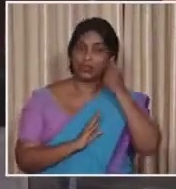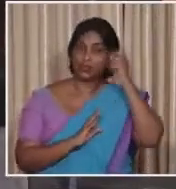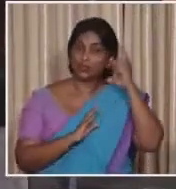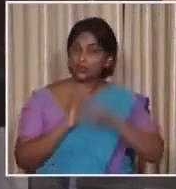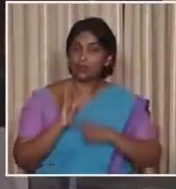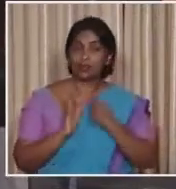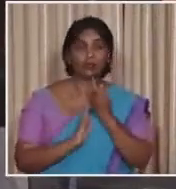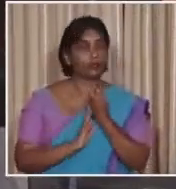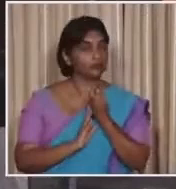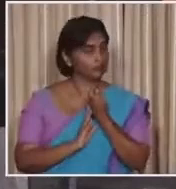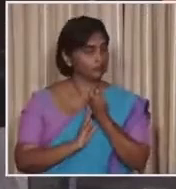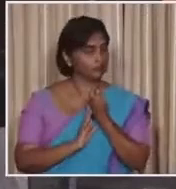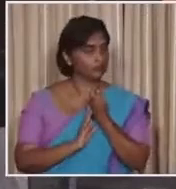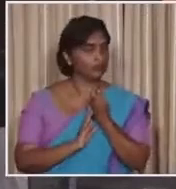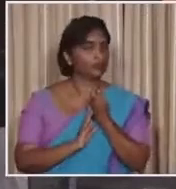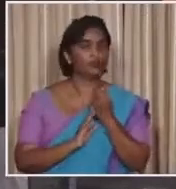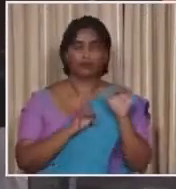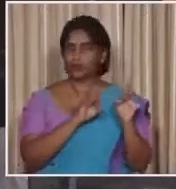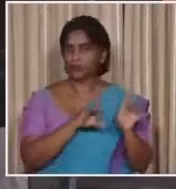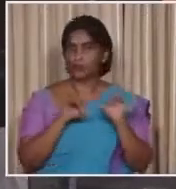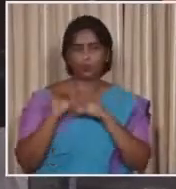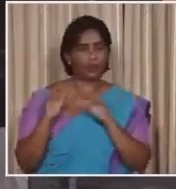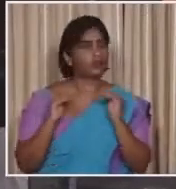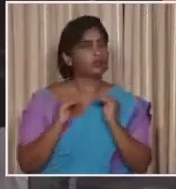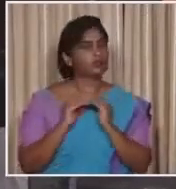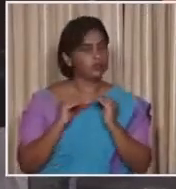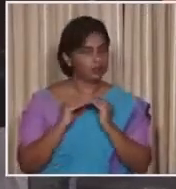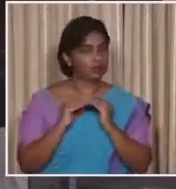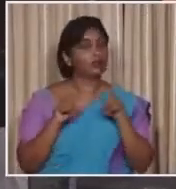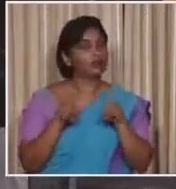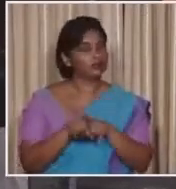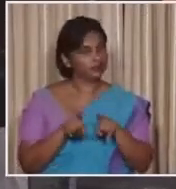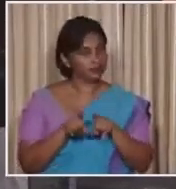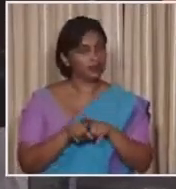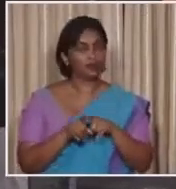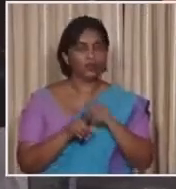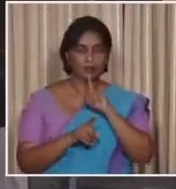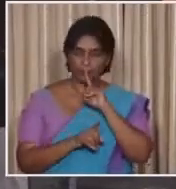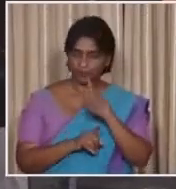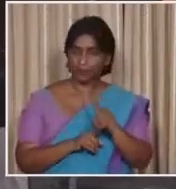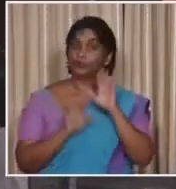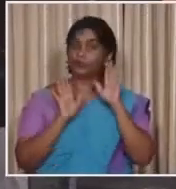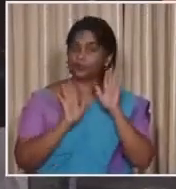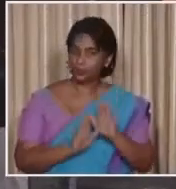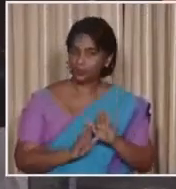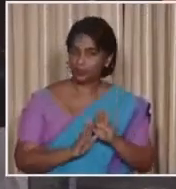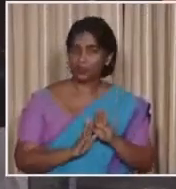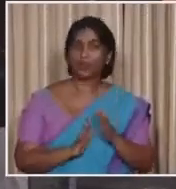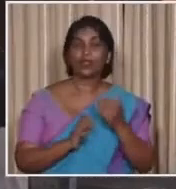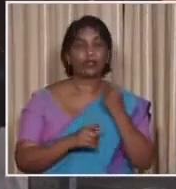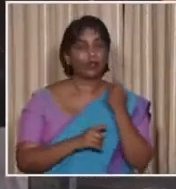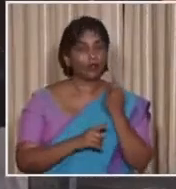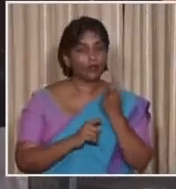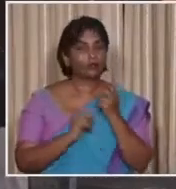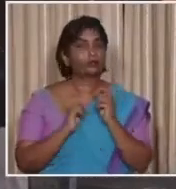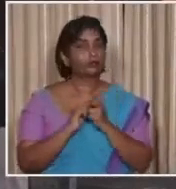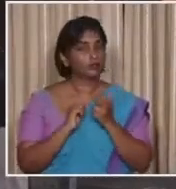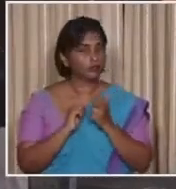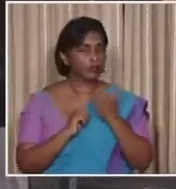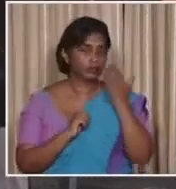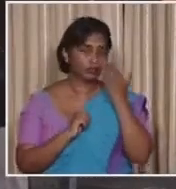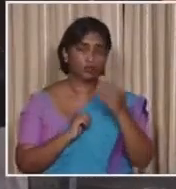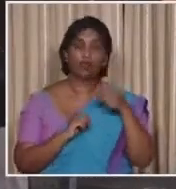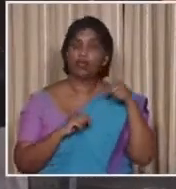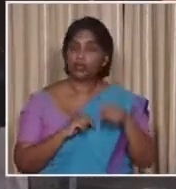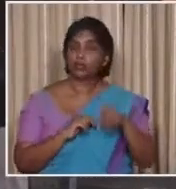ย์นิกราเกย์อิรันดาเกย์คูรับปัดกินระเดออานาลพอร์ลาดาระรีดีเลญี่ปุ่นเองเกย์ริกิน